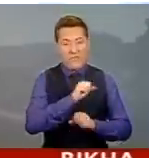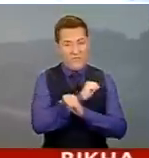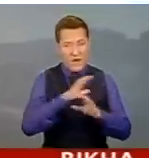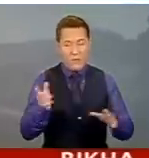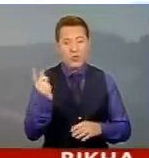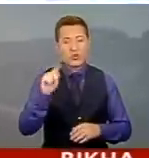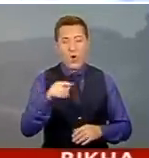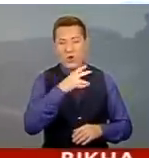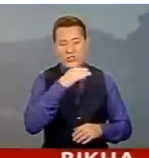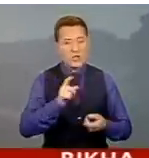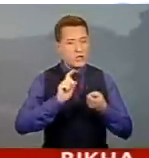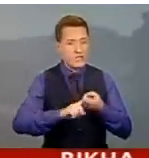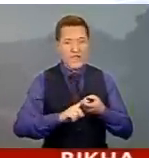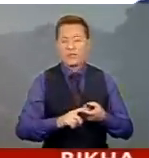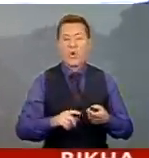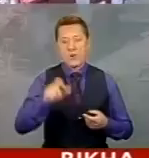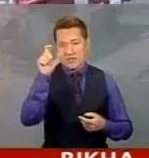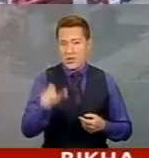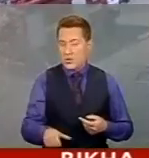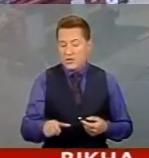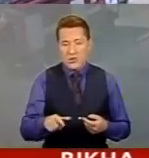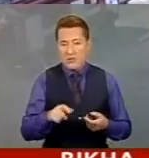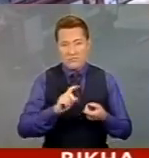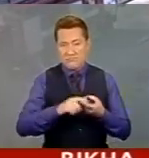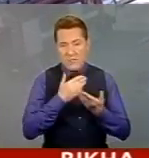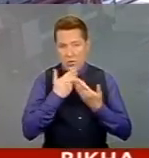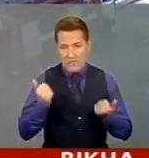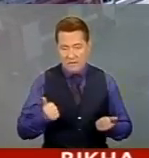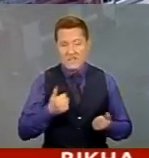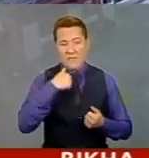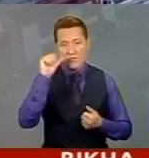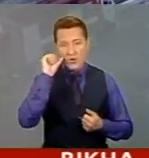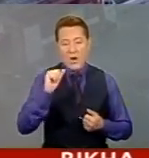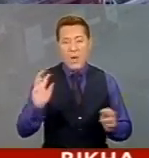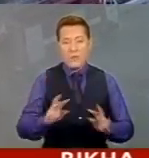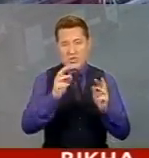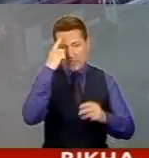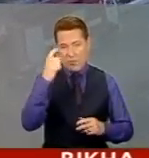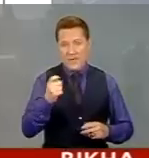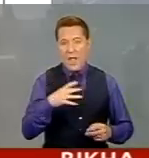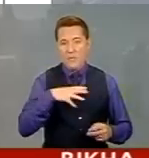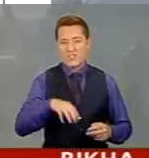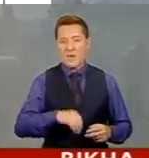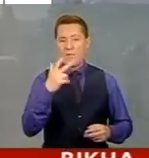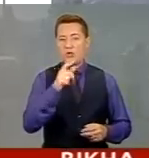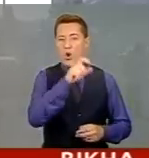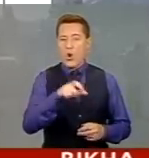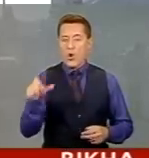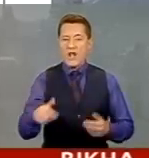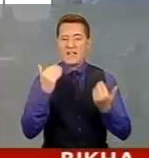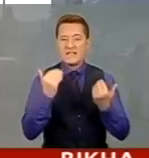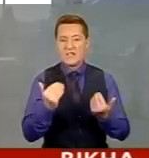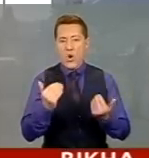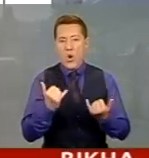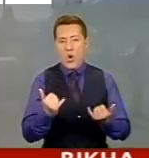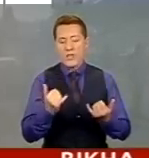того часу зв'язок із вогнеборцем урвався. Я нагадаю, вчора пожежники повідомляли про загибель 3 своїх колег. Сьогодні